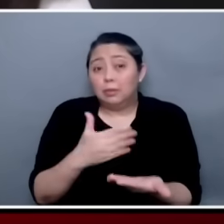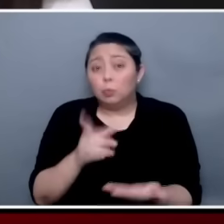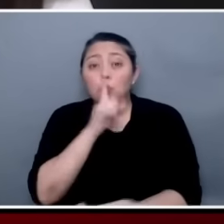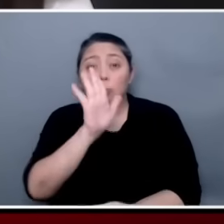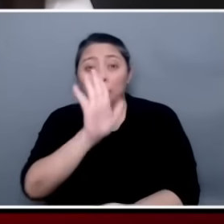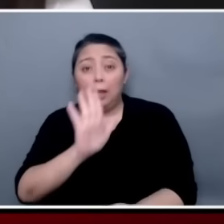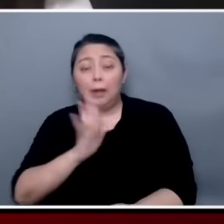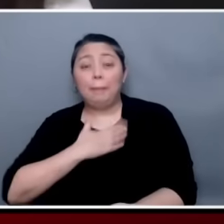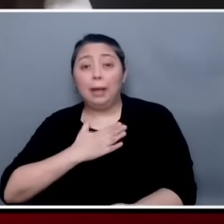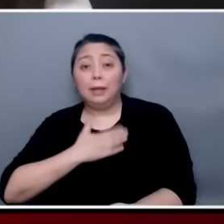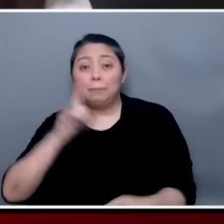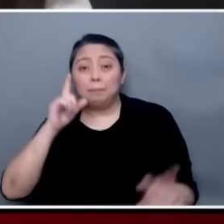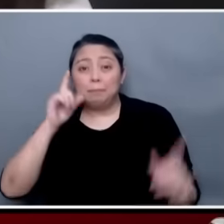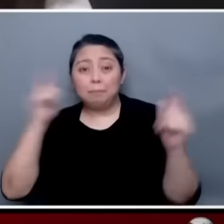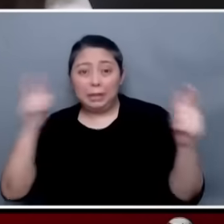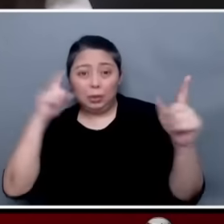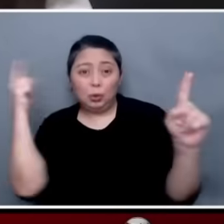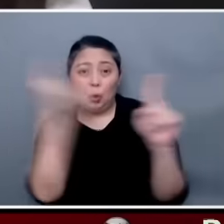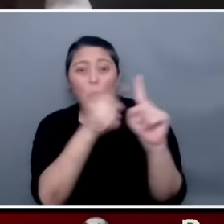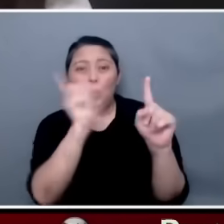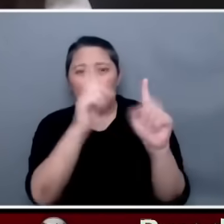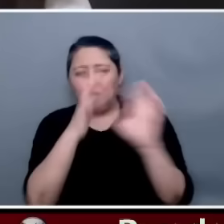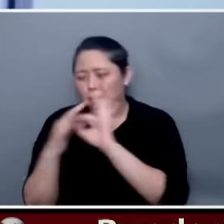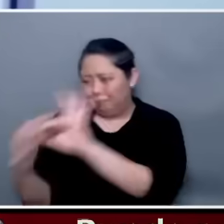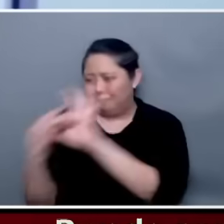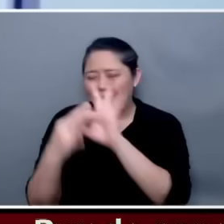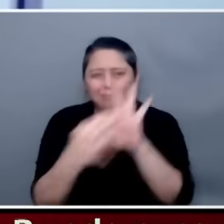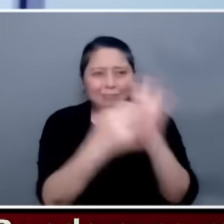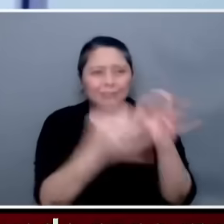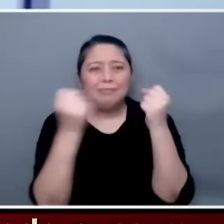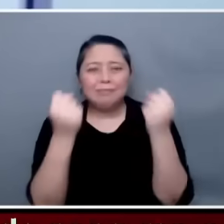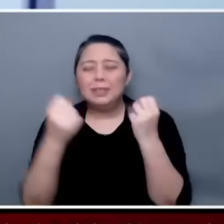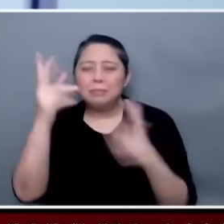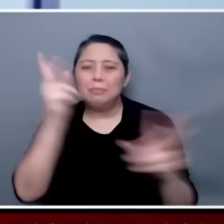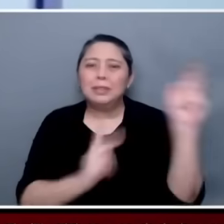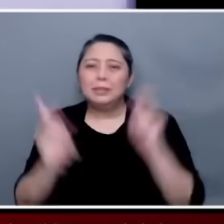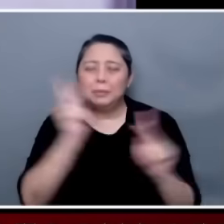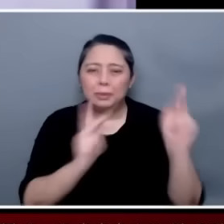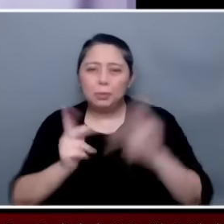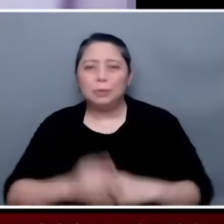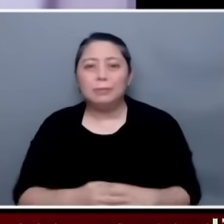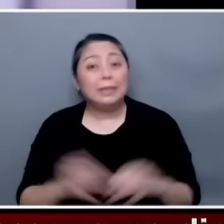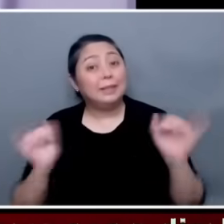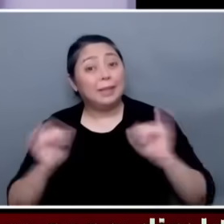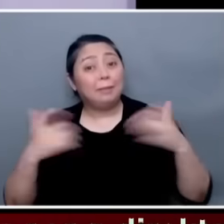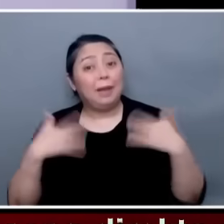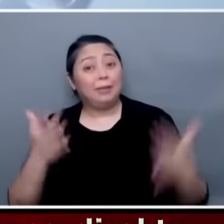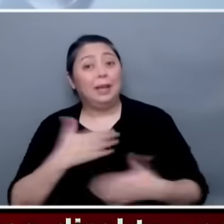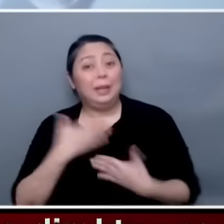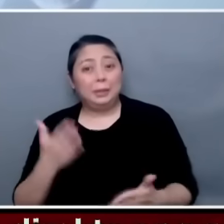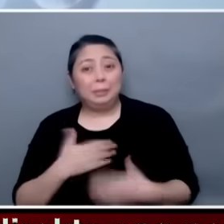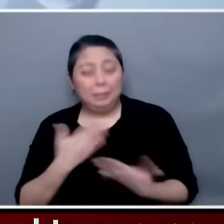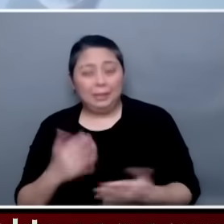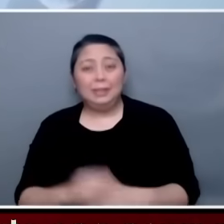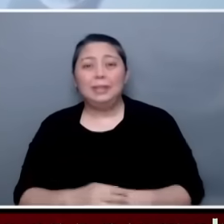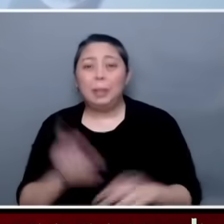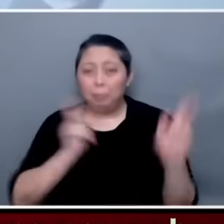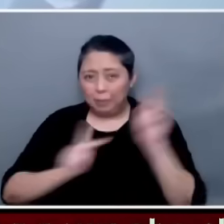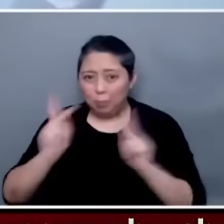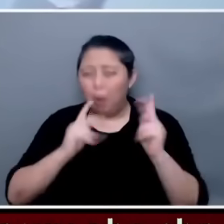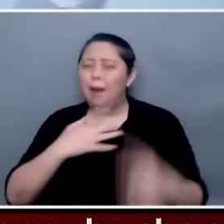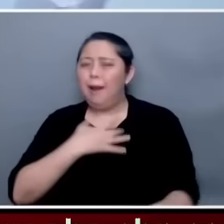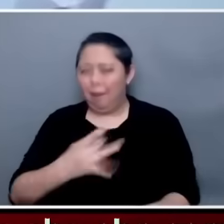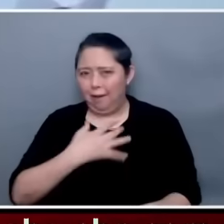para sa sarili ko is to be able to connect with as many people as possible. Masaya rin si Jada sa reception ng kanyang bagong album. Anya, hindi